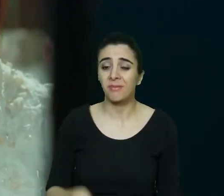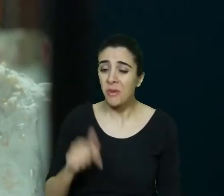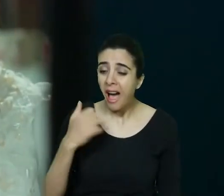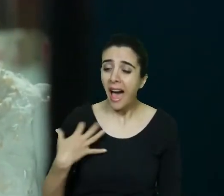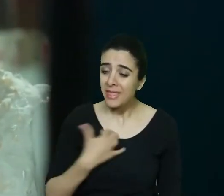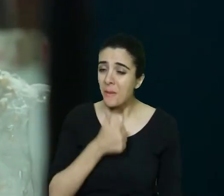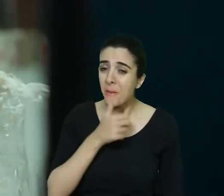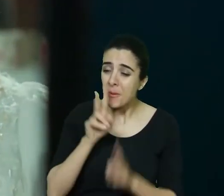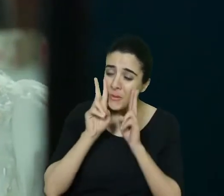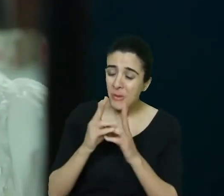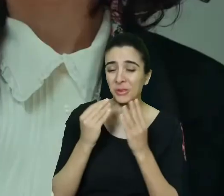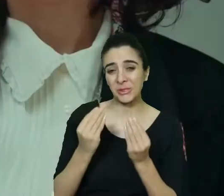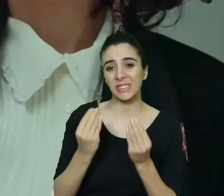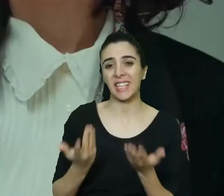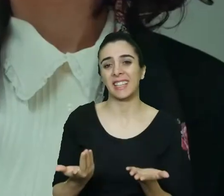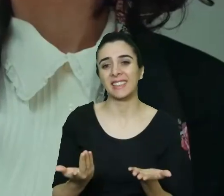de annemle babam da görebilseydi.